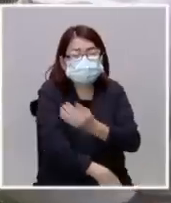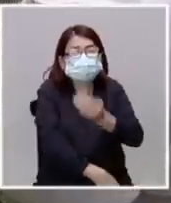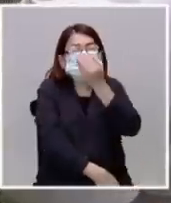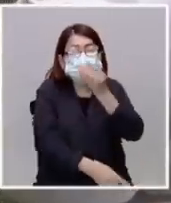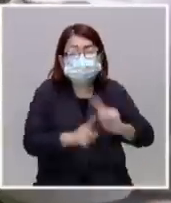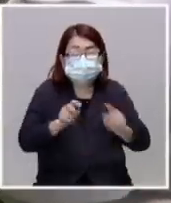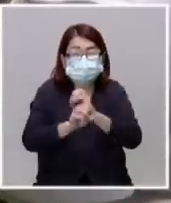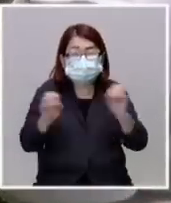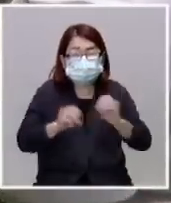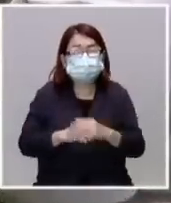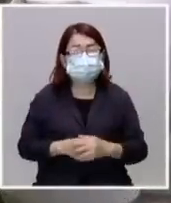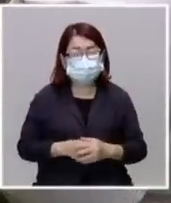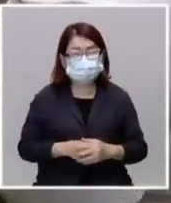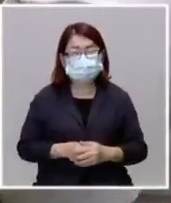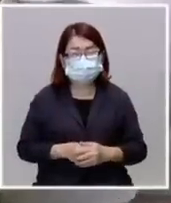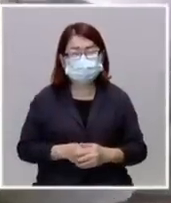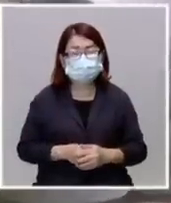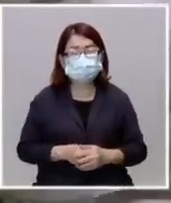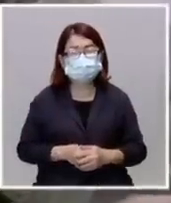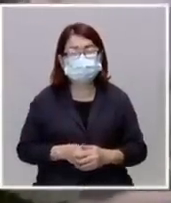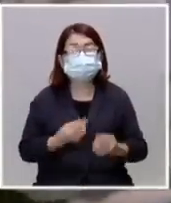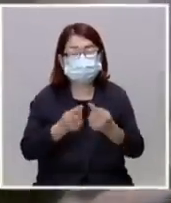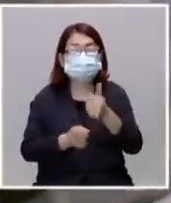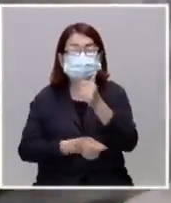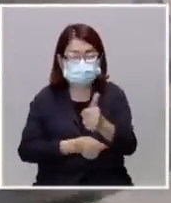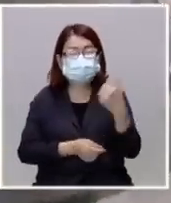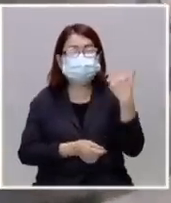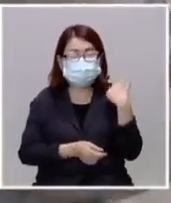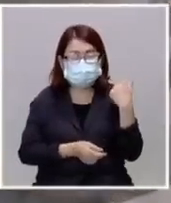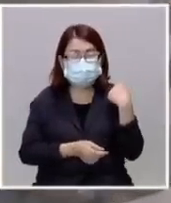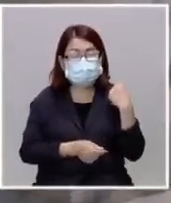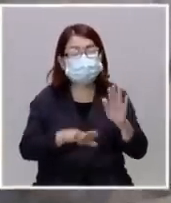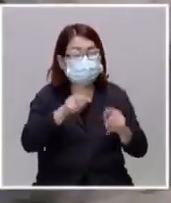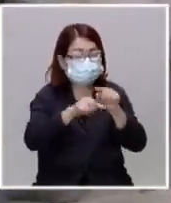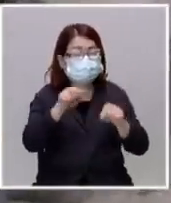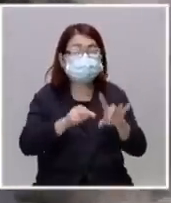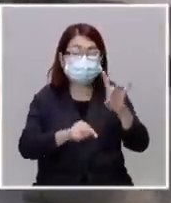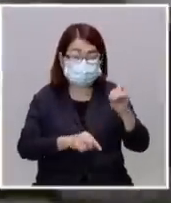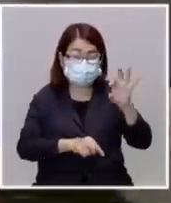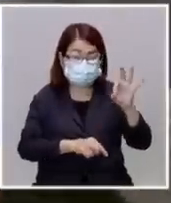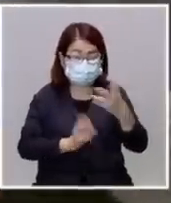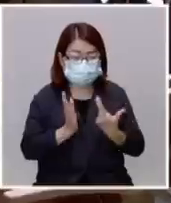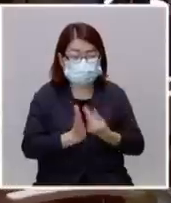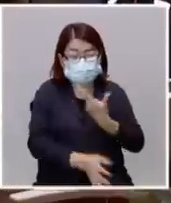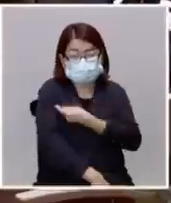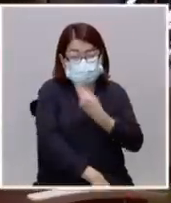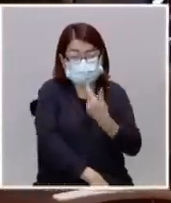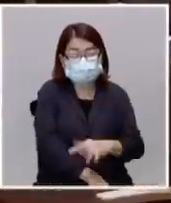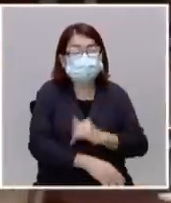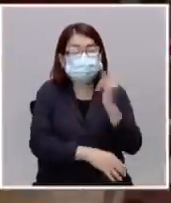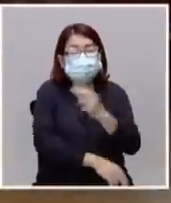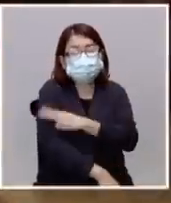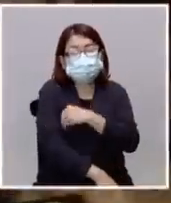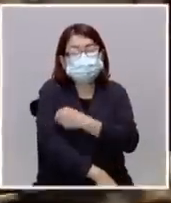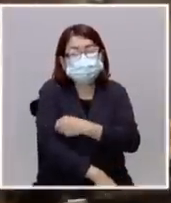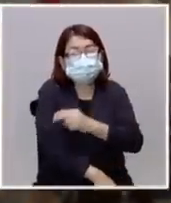ากการติดโควิด-19 ด้วยนะคะคือเขาก็บอกว่าข้อดีมันก็มีอยู่นะคะ 89% ของคนที่ได้รับวัคซีนเนี่ยไม่ต้องไปรักษาตัว